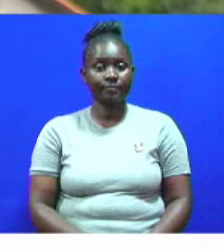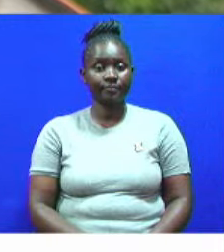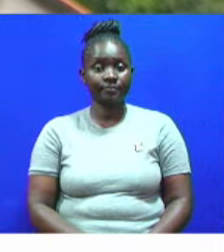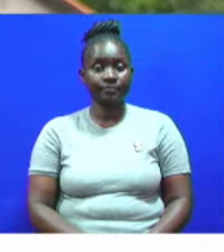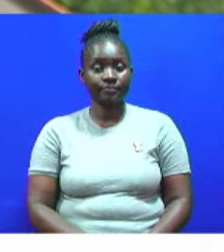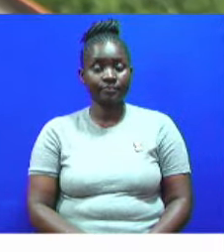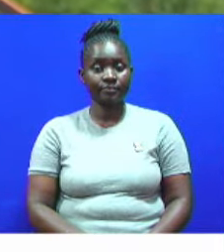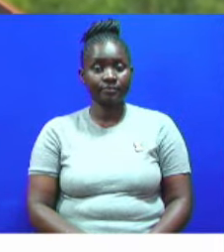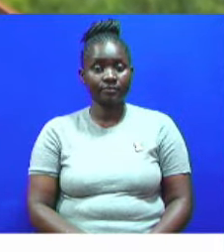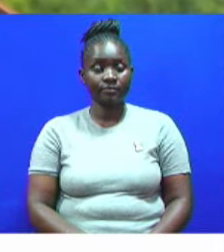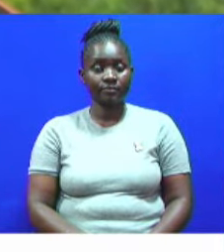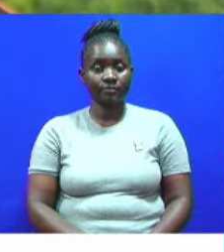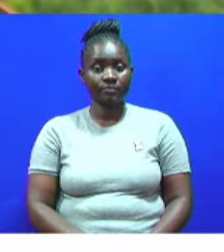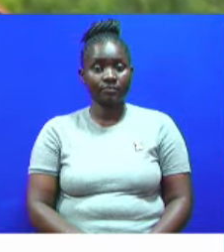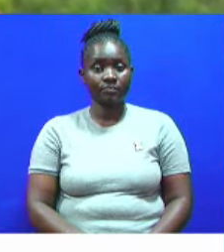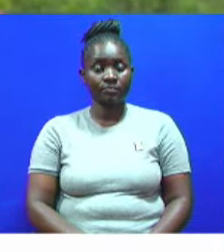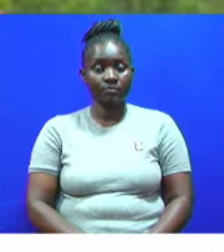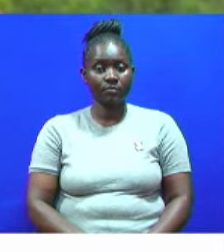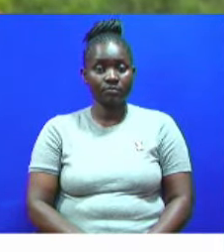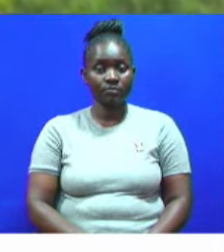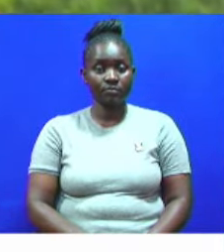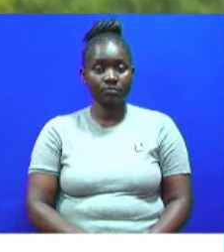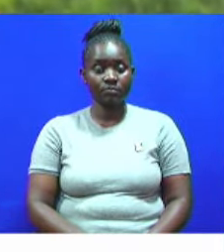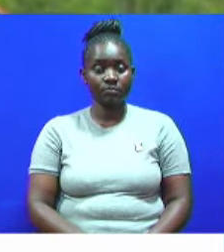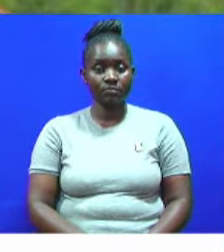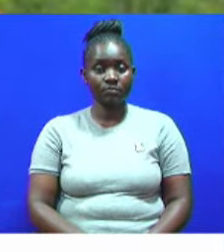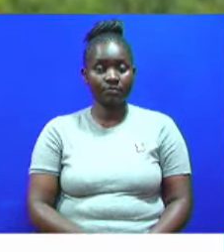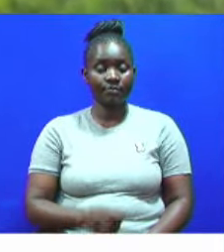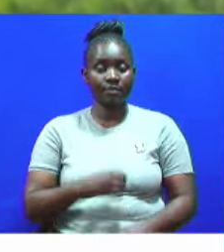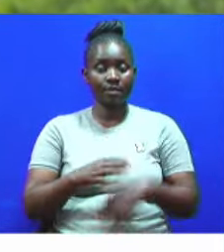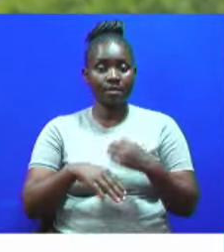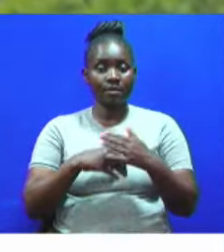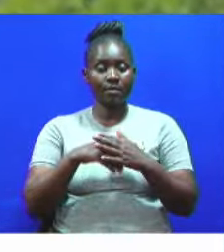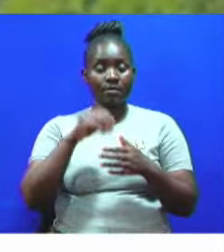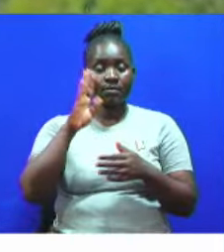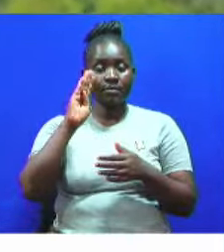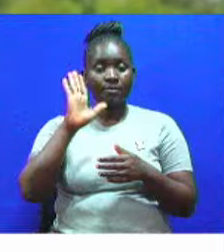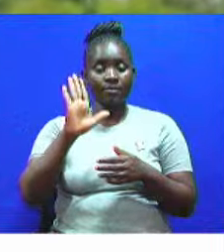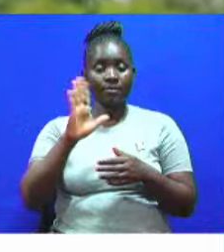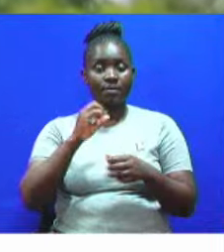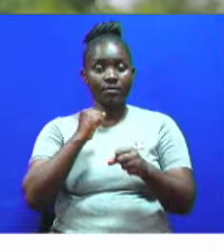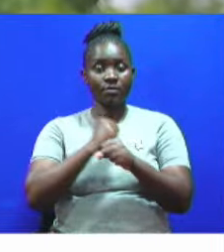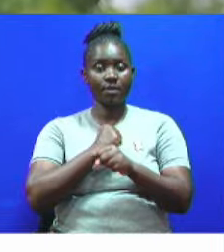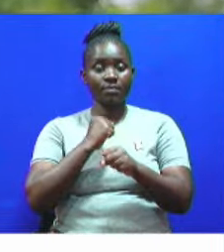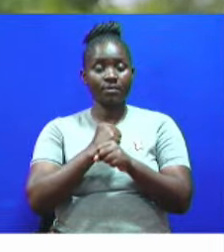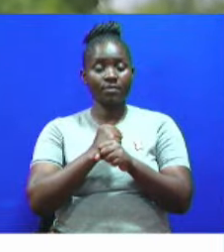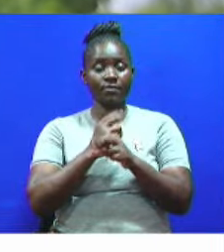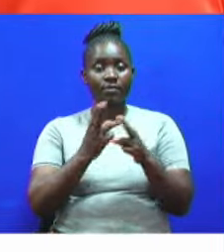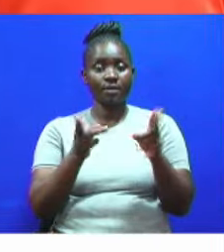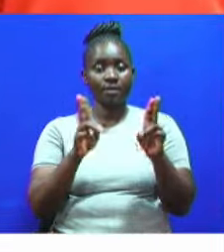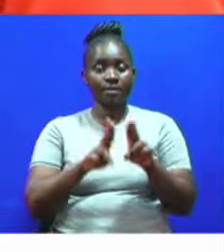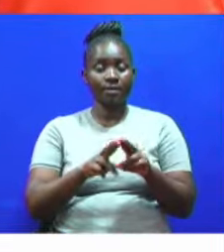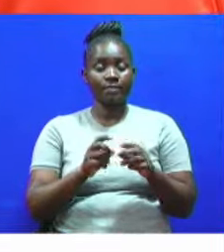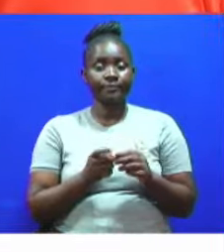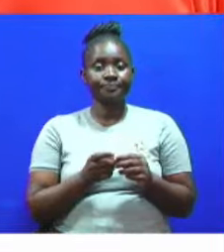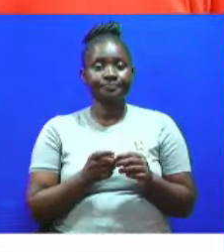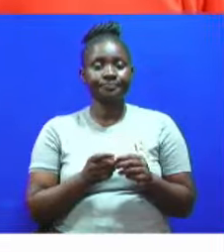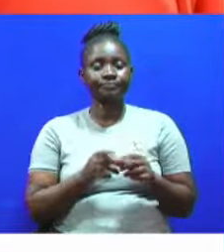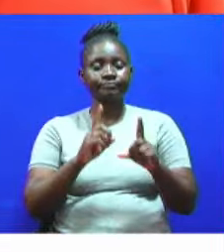45. 45. Chibondi 45. Chons. Ega asingo kwa hiti? Mokwane.